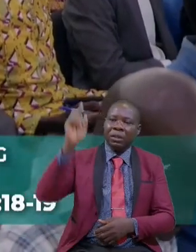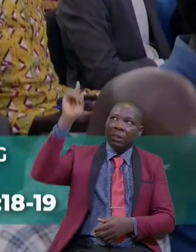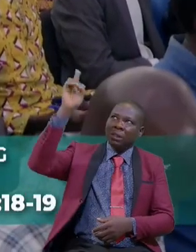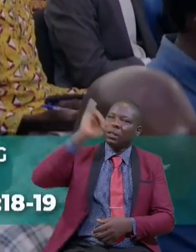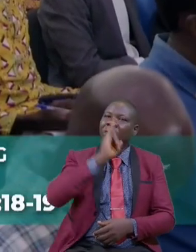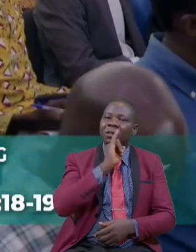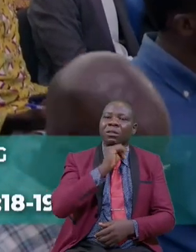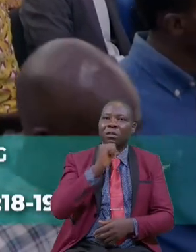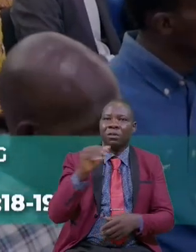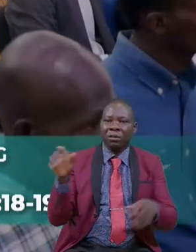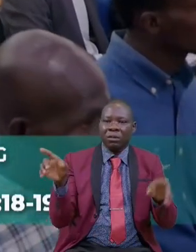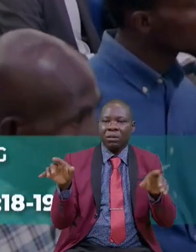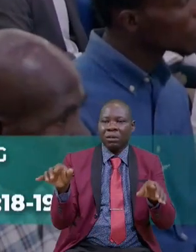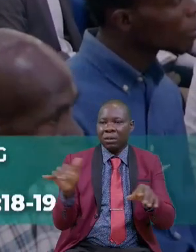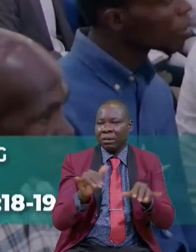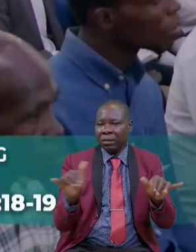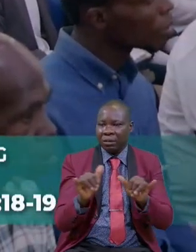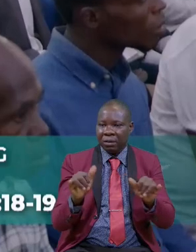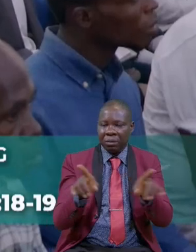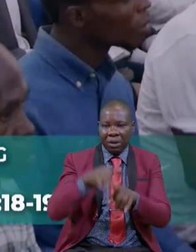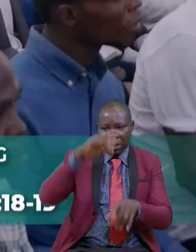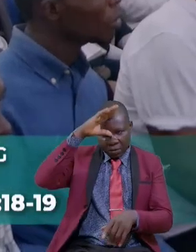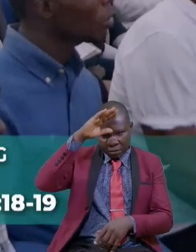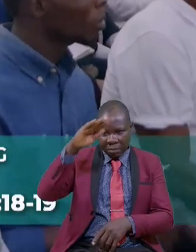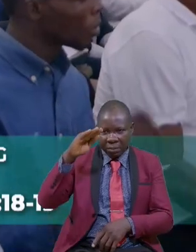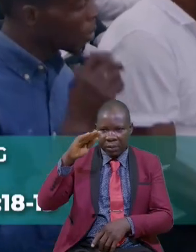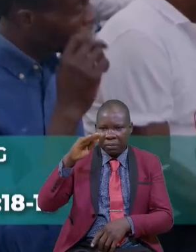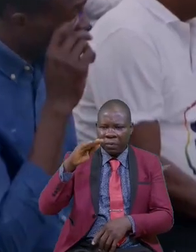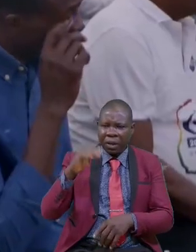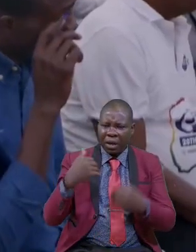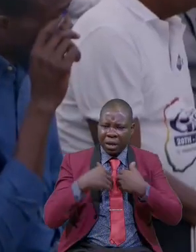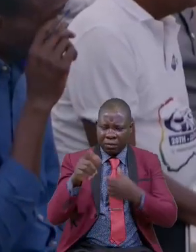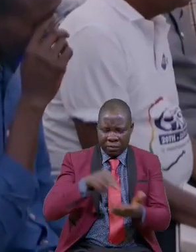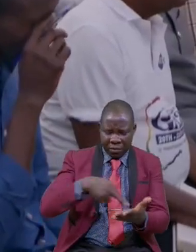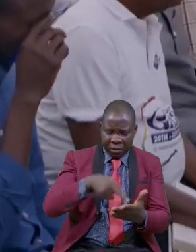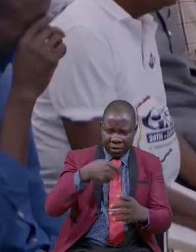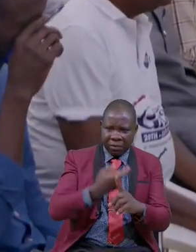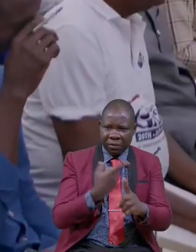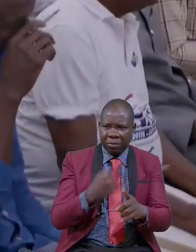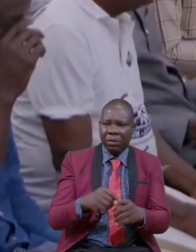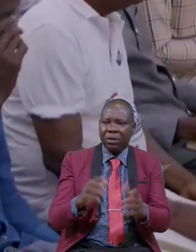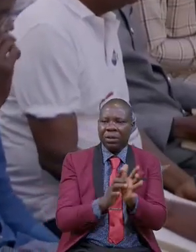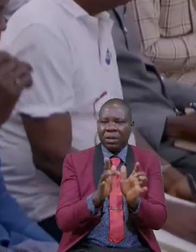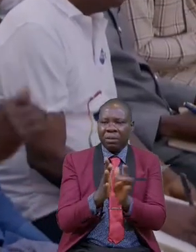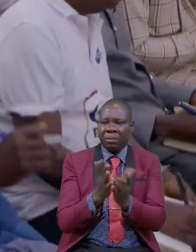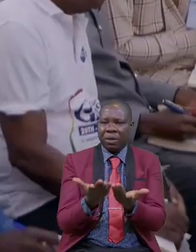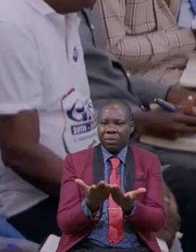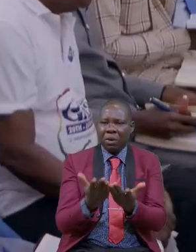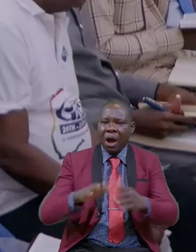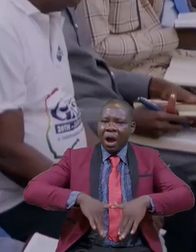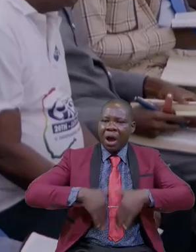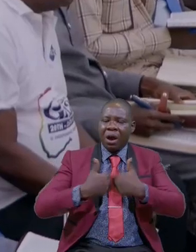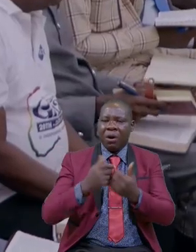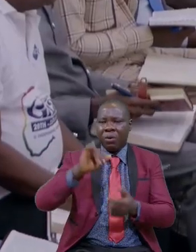Vous avez lu dans votre Bible How Jacob comment Jacob and Esau et Esaïe se sont réconciliés.